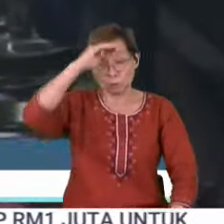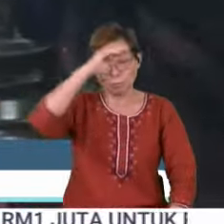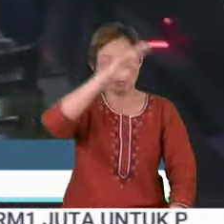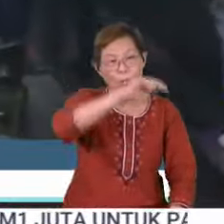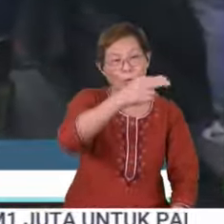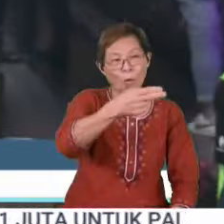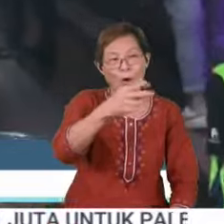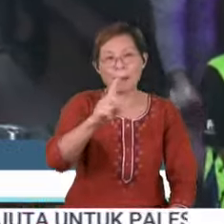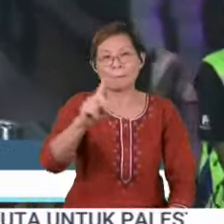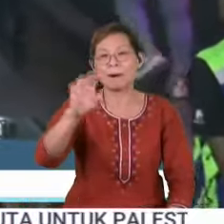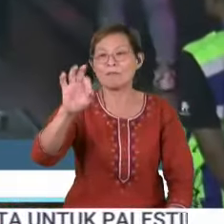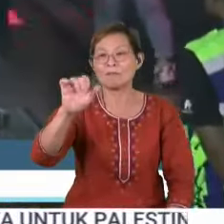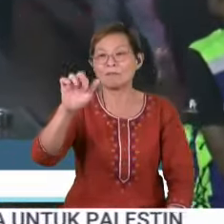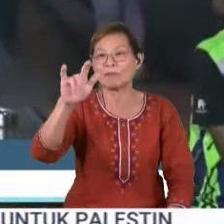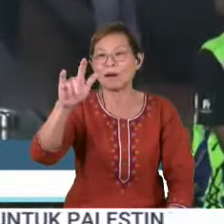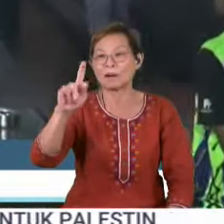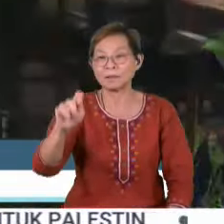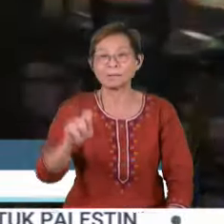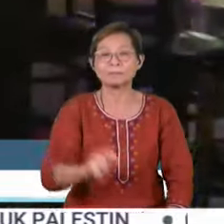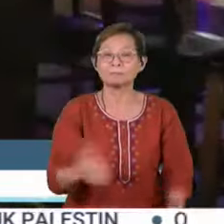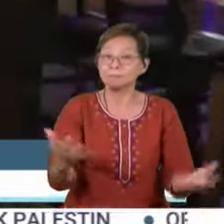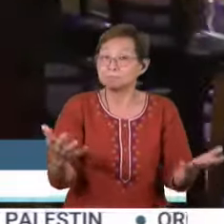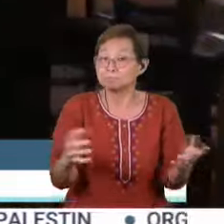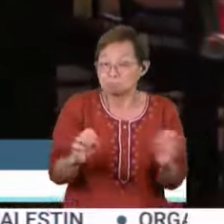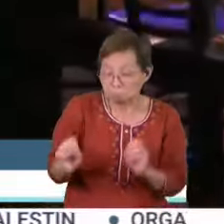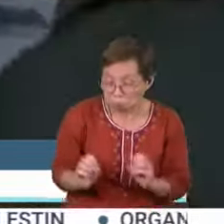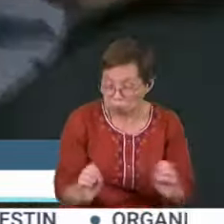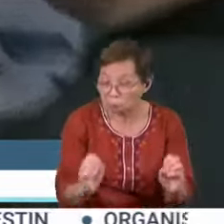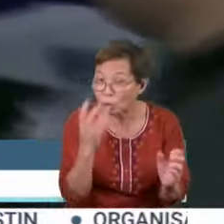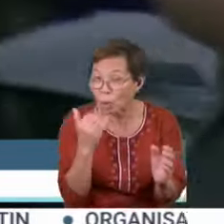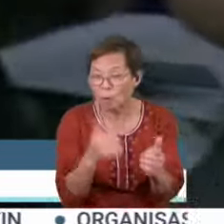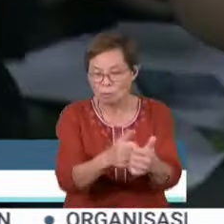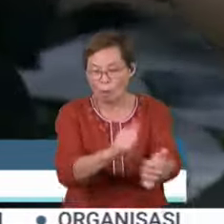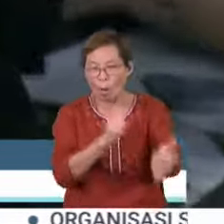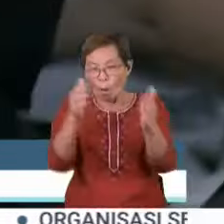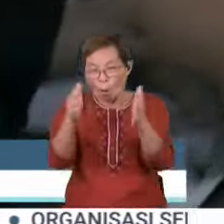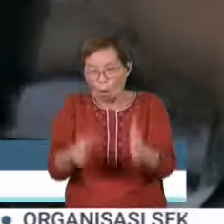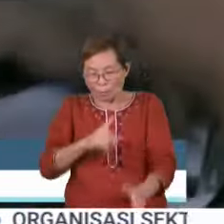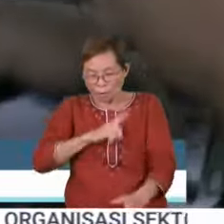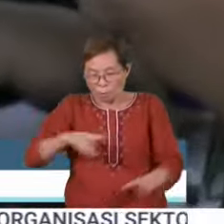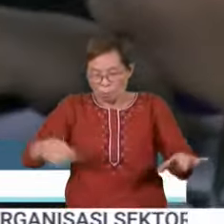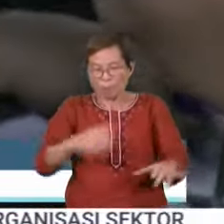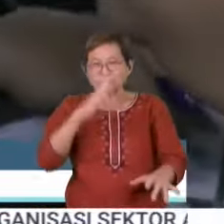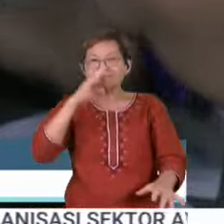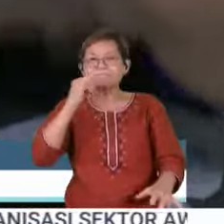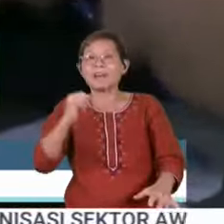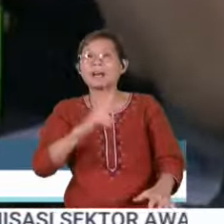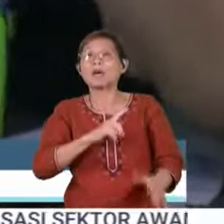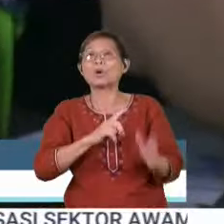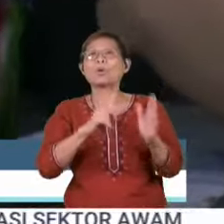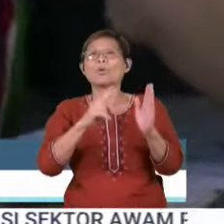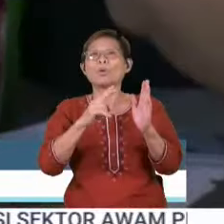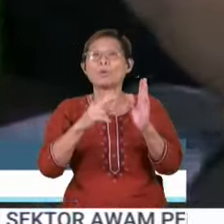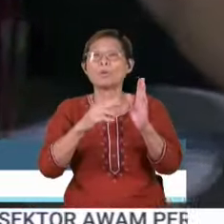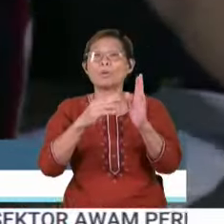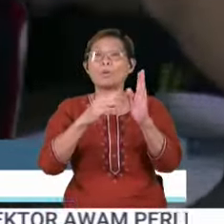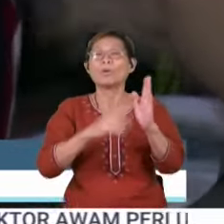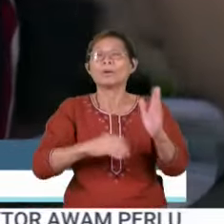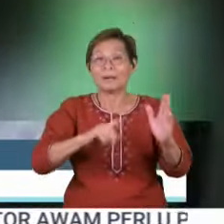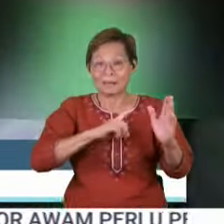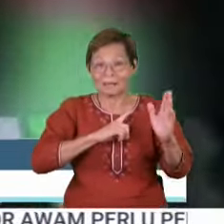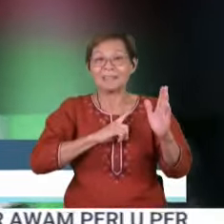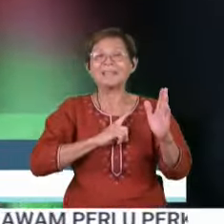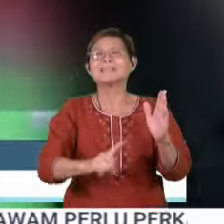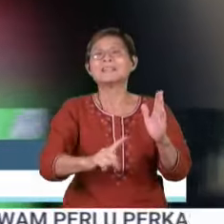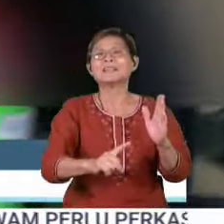Muhammad Farid Muhammad Khalid berkata, operasi dijalankan bagi mencegah orang Islam melakukan jenayah syariah seperti meminum